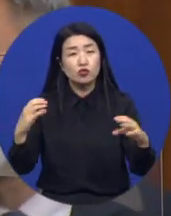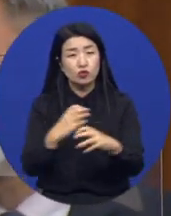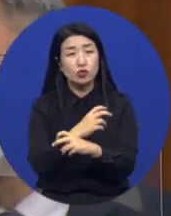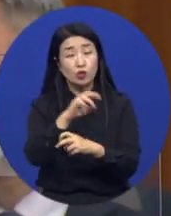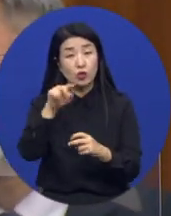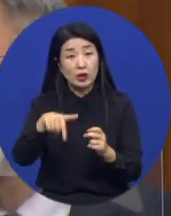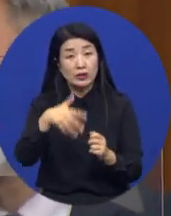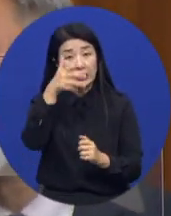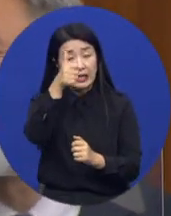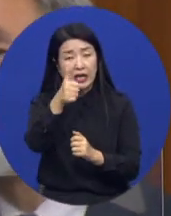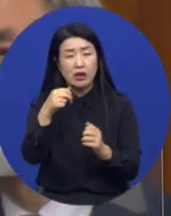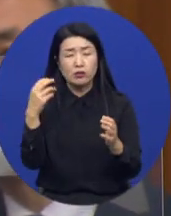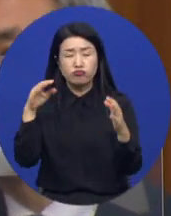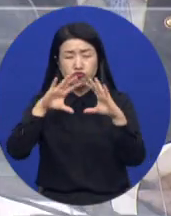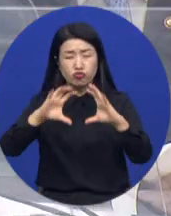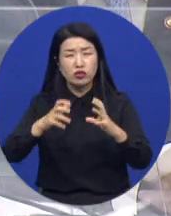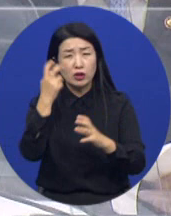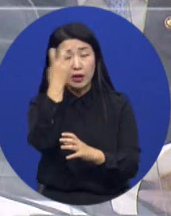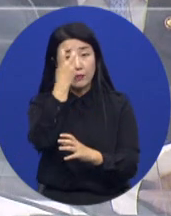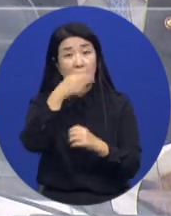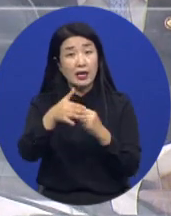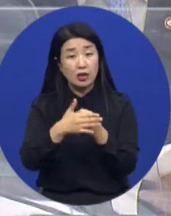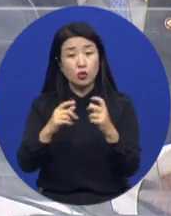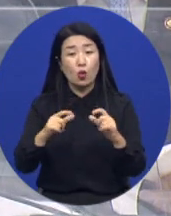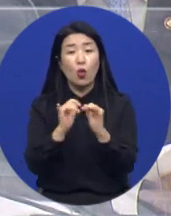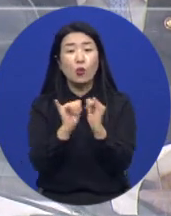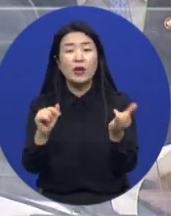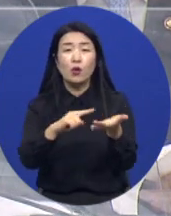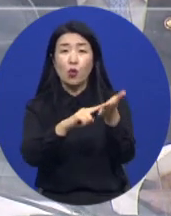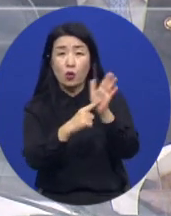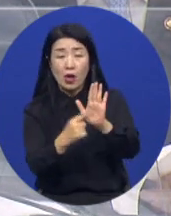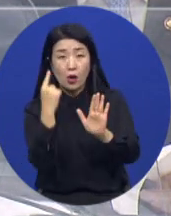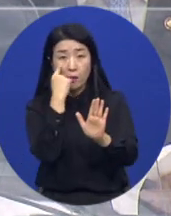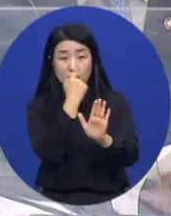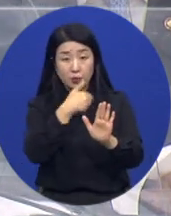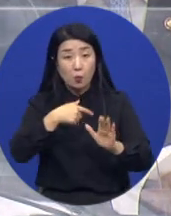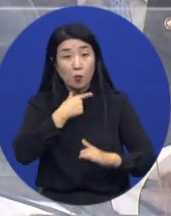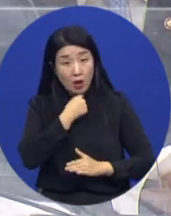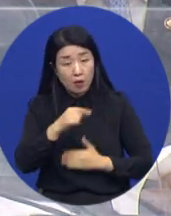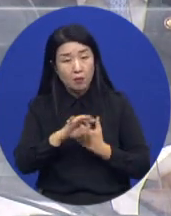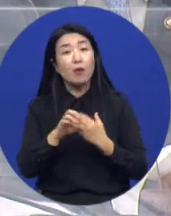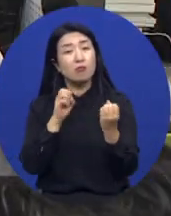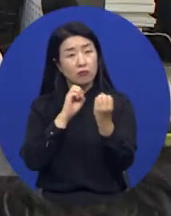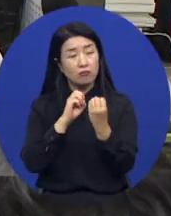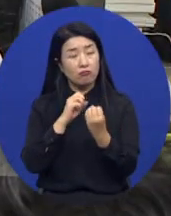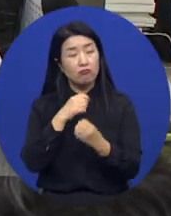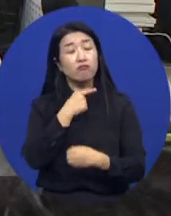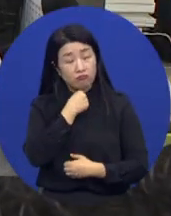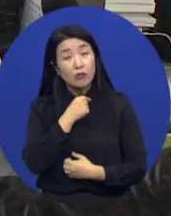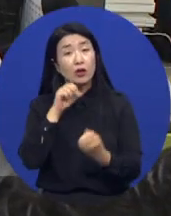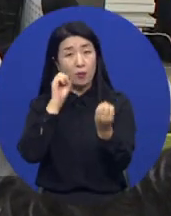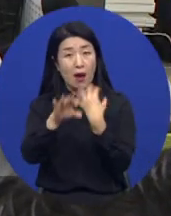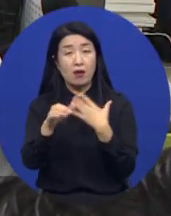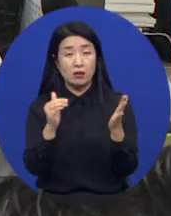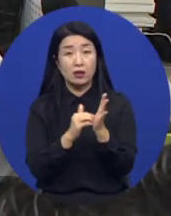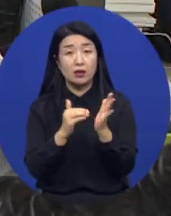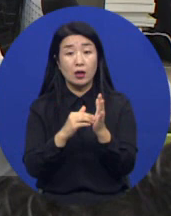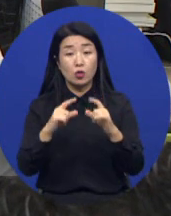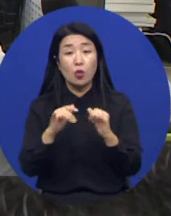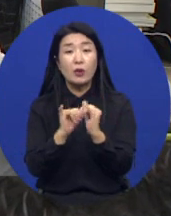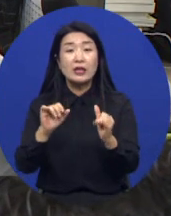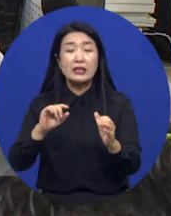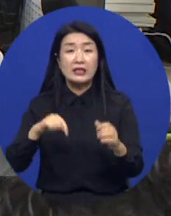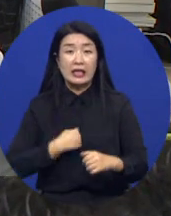21일 국회 국정감사에서 제주도민이 공개 검증을 원하면 응아하겠다고 답했다며 도민의